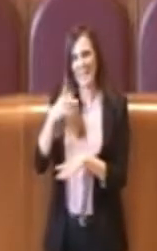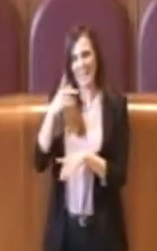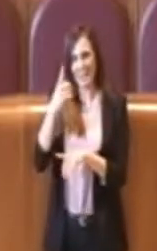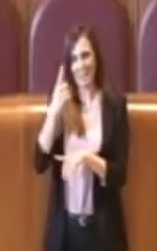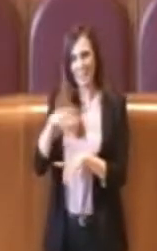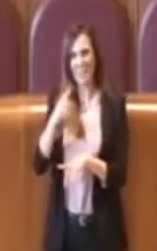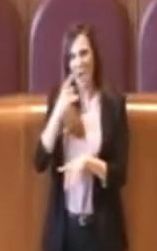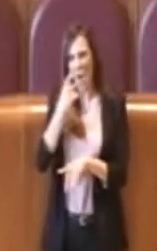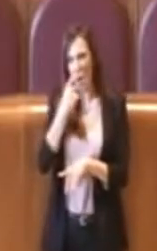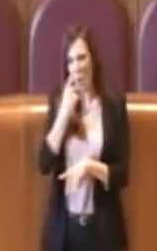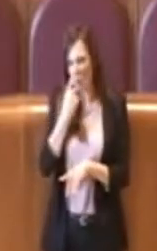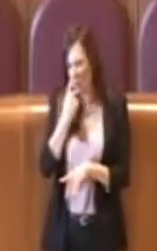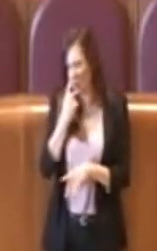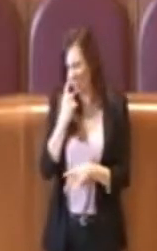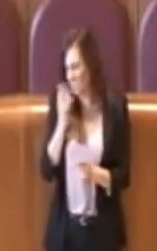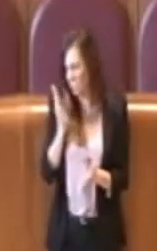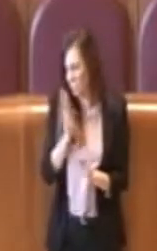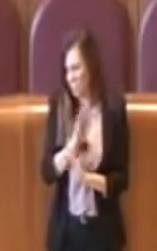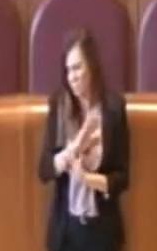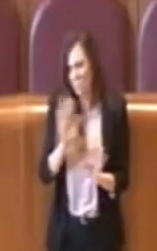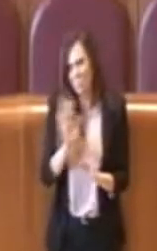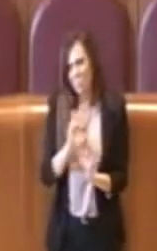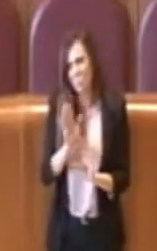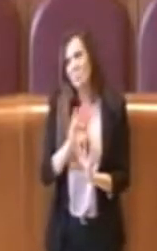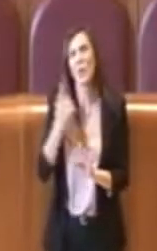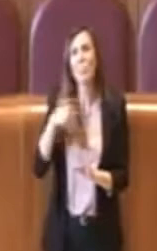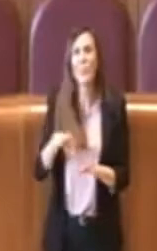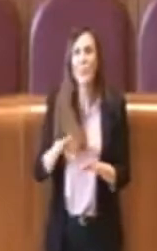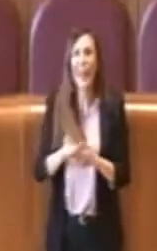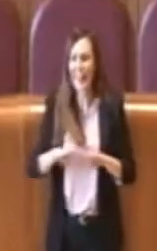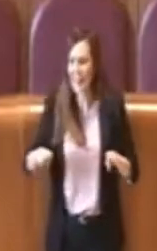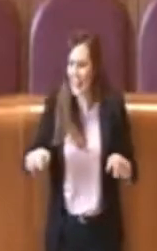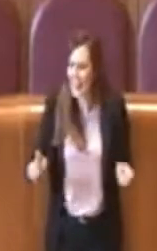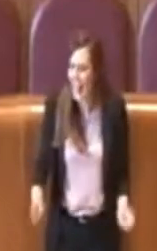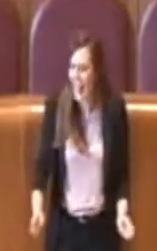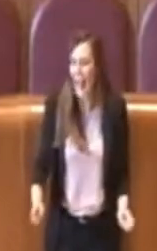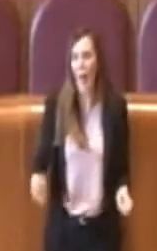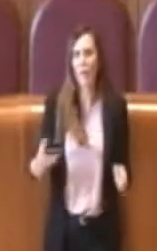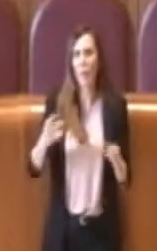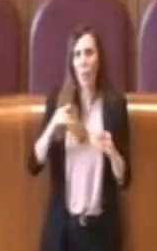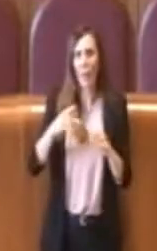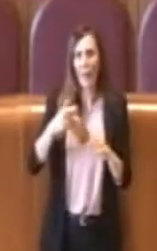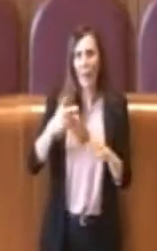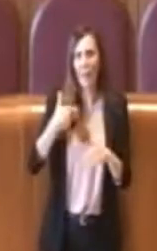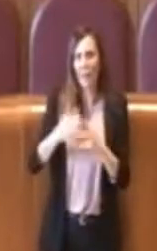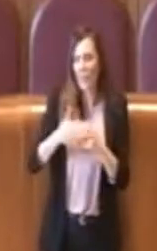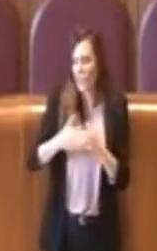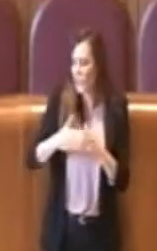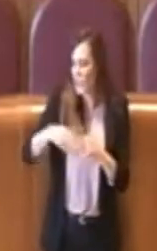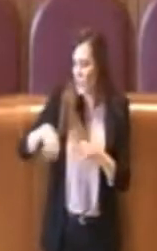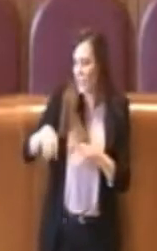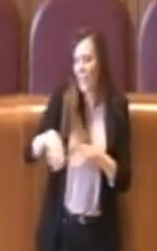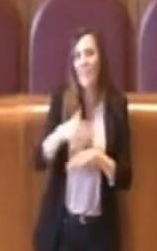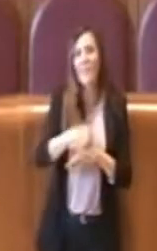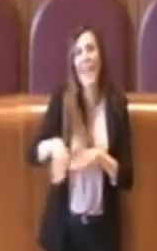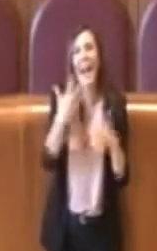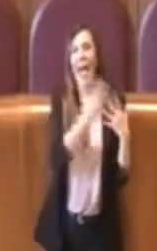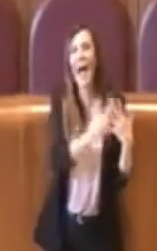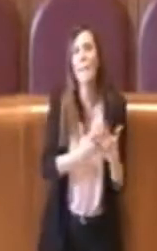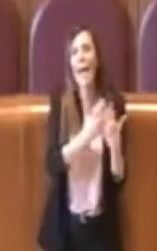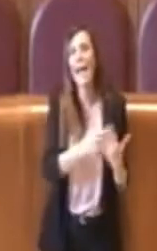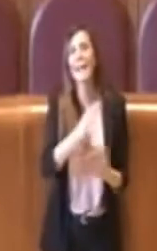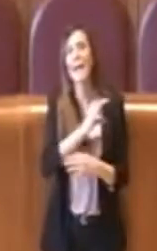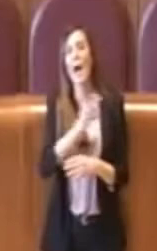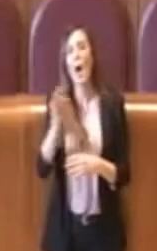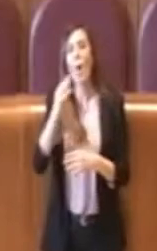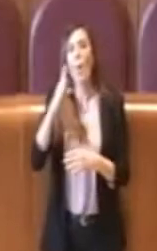il cattivo odore, disseminati anche tra i tavolini. Basta andare a vedere Via l'America o Viale Beethoven o